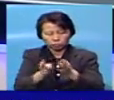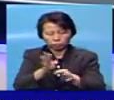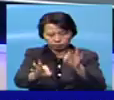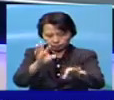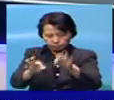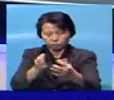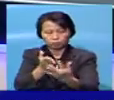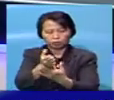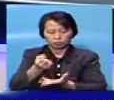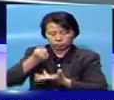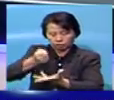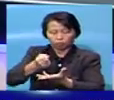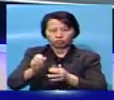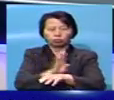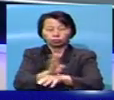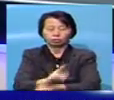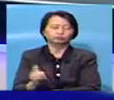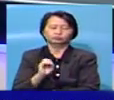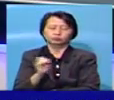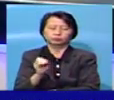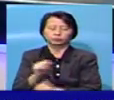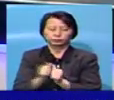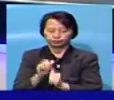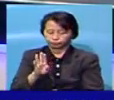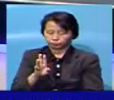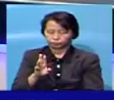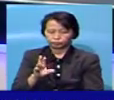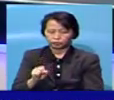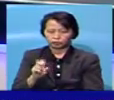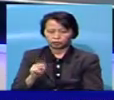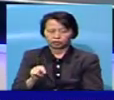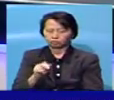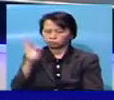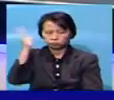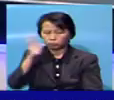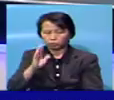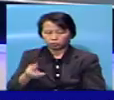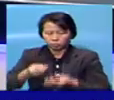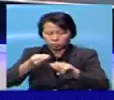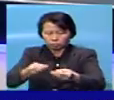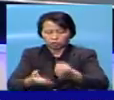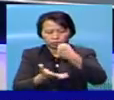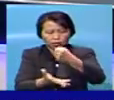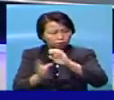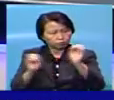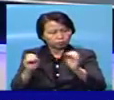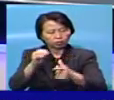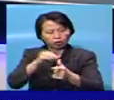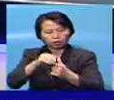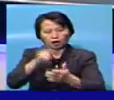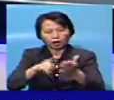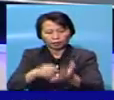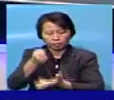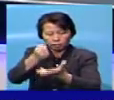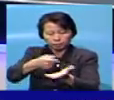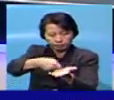terpilih melalui tabung usahawan. Dalam satu kenyataannya, BSN menegaskan tidak pernah menawarkan dana itu atau sebarang bentuk